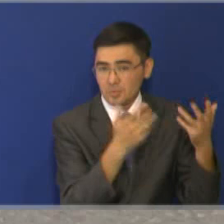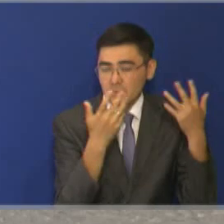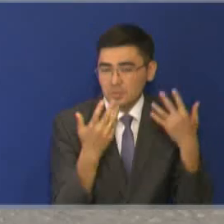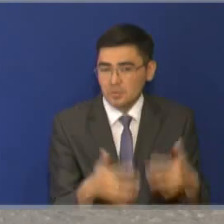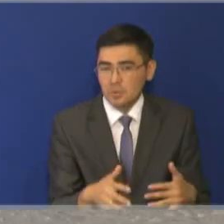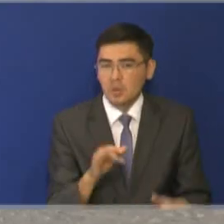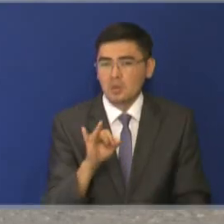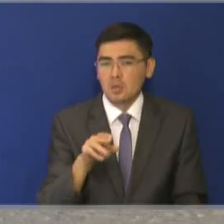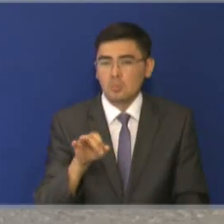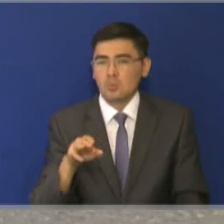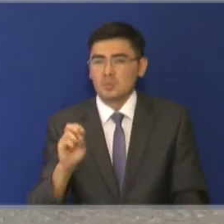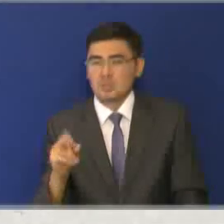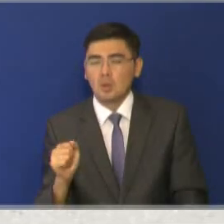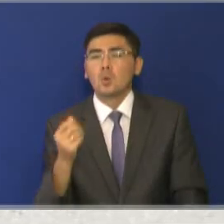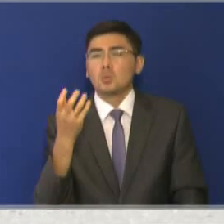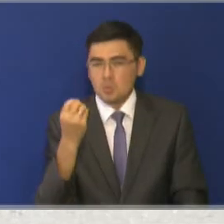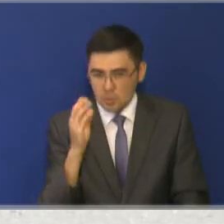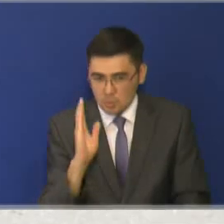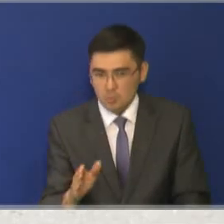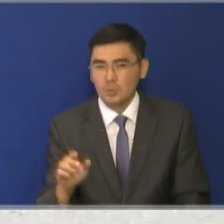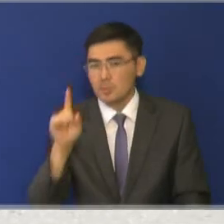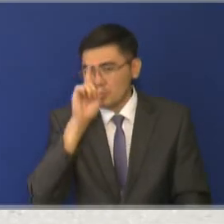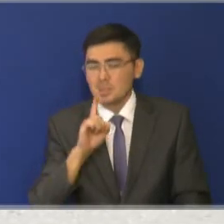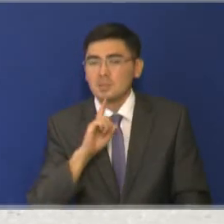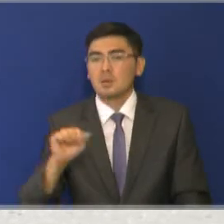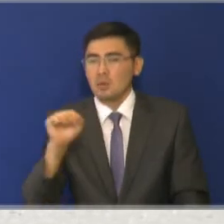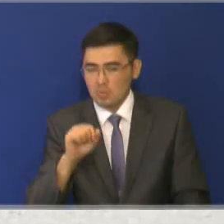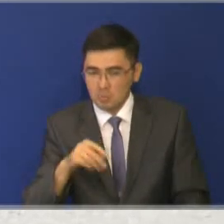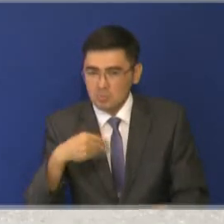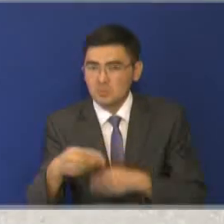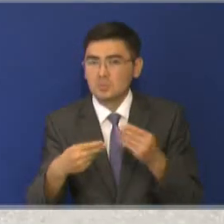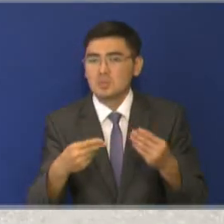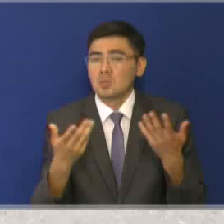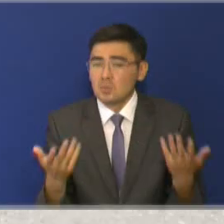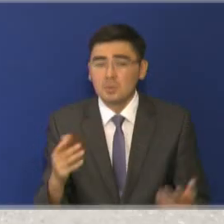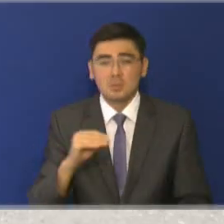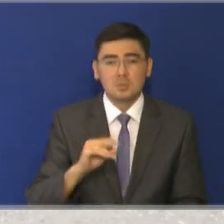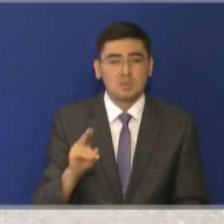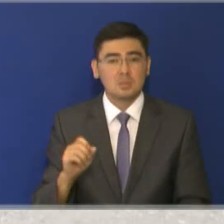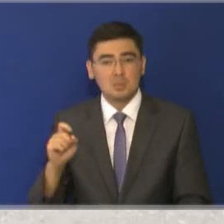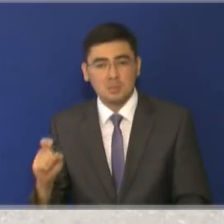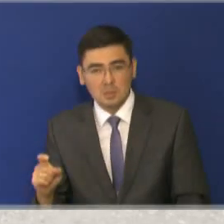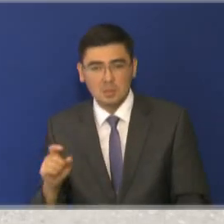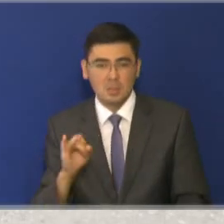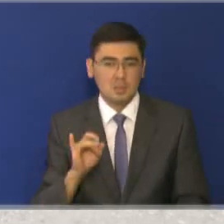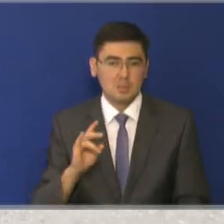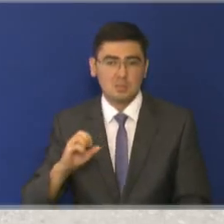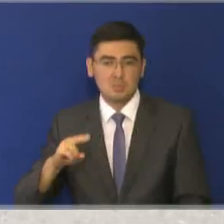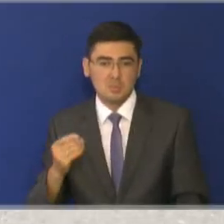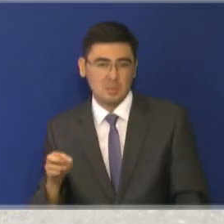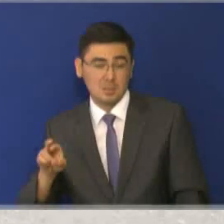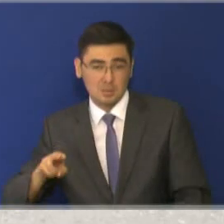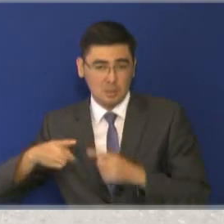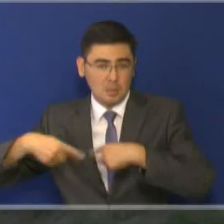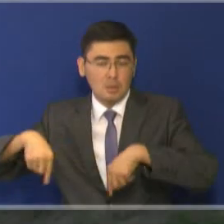ипотекалық бағдарламасының екінші кезеңі тамыз айында басталады деп күтілуде. Сондықтан тұрғын үй коммуналдық шаруашылығы және тұрғын үй инспекциясы бөлімі